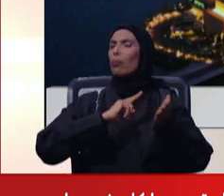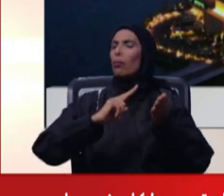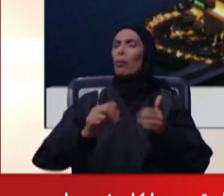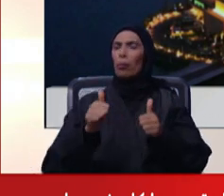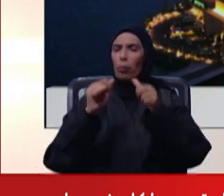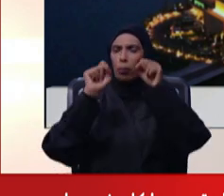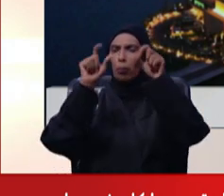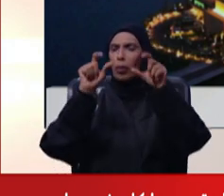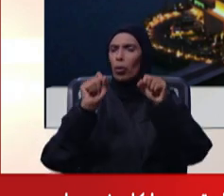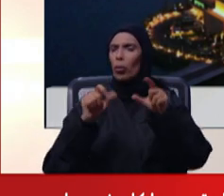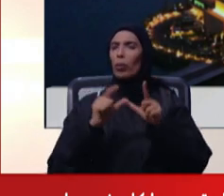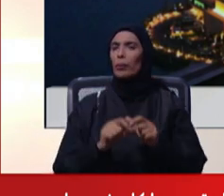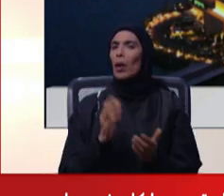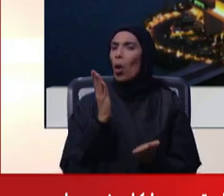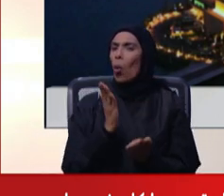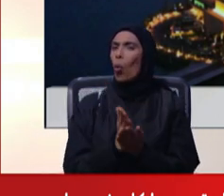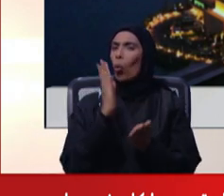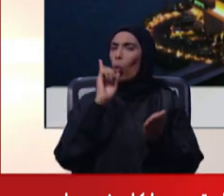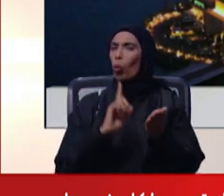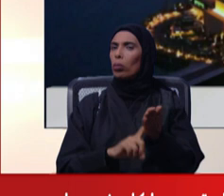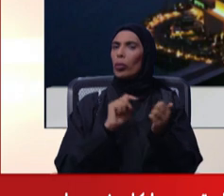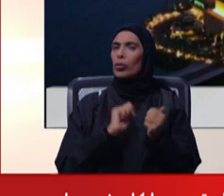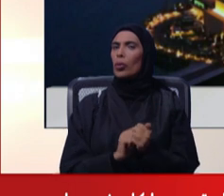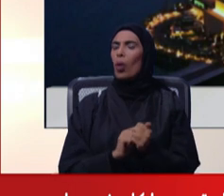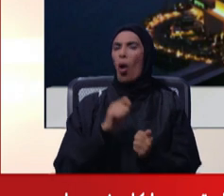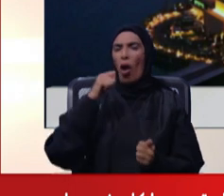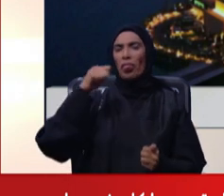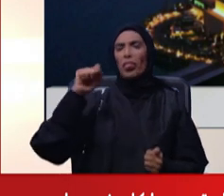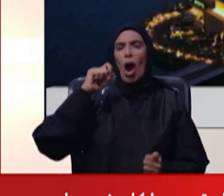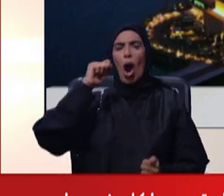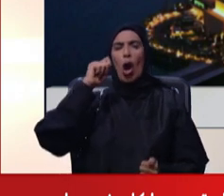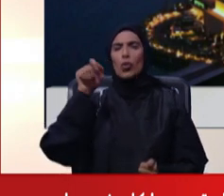في معرفة حقوق وواجبات كل من التاجر والمستهلك.